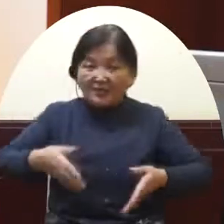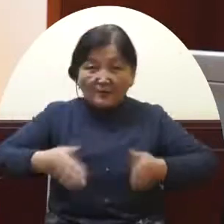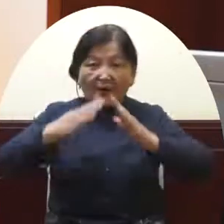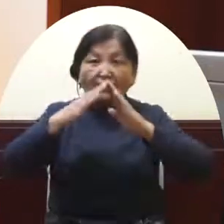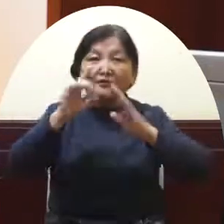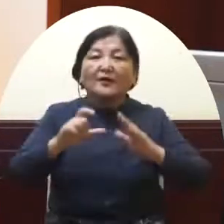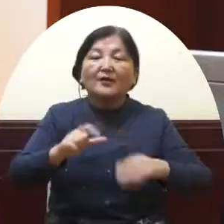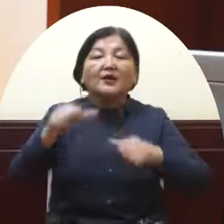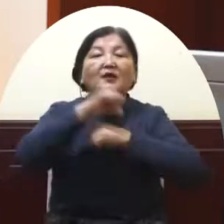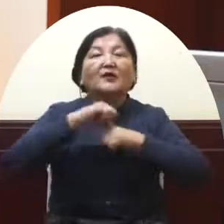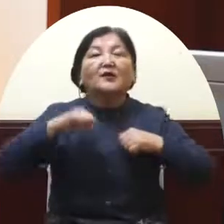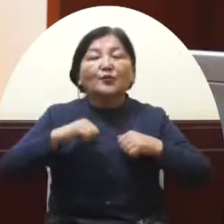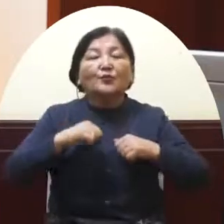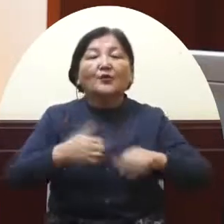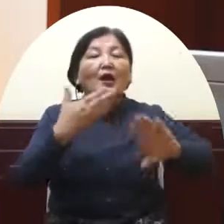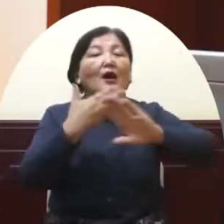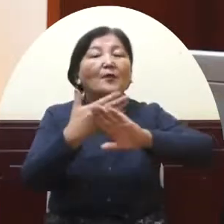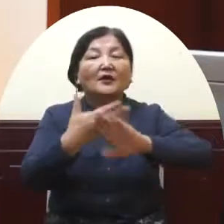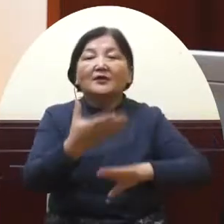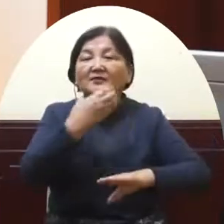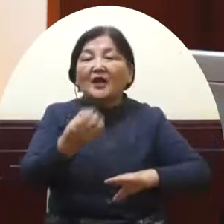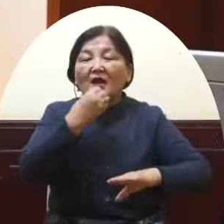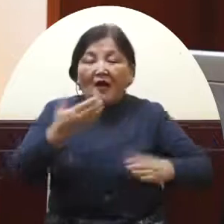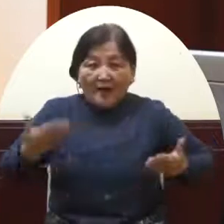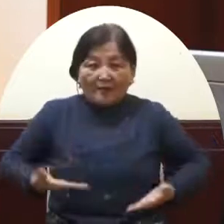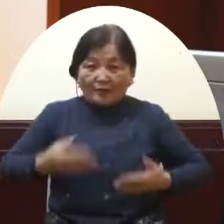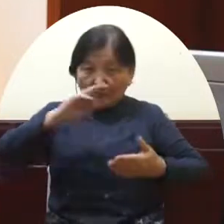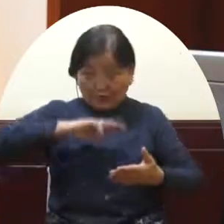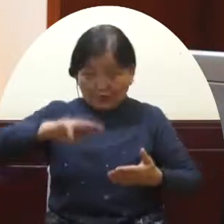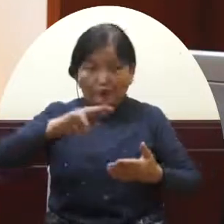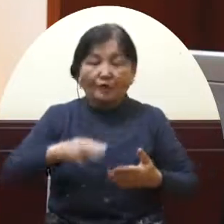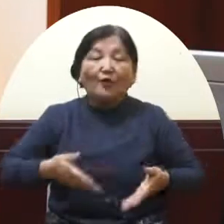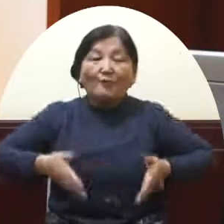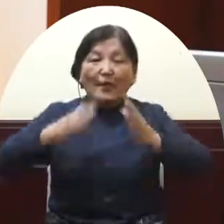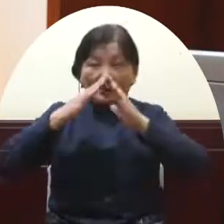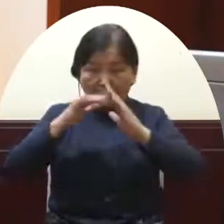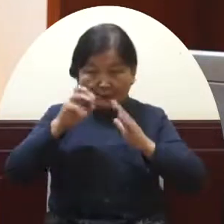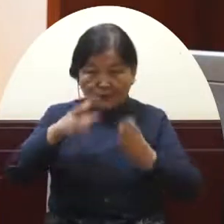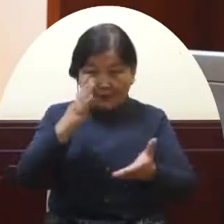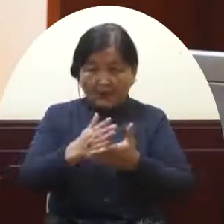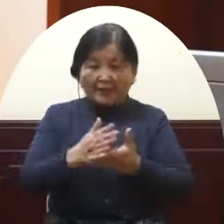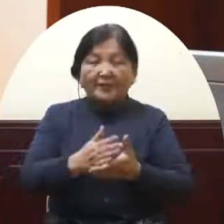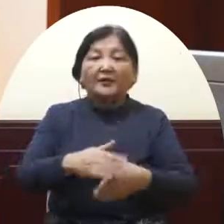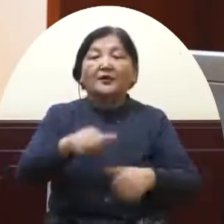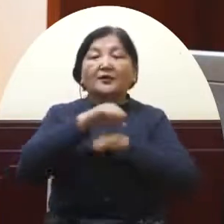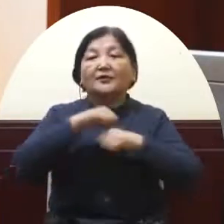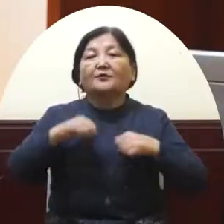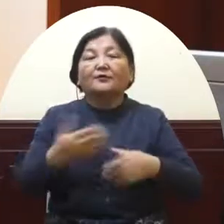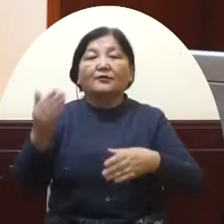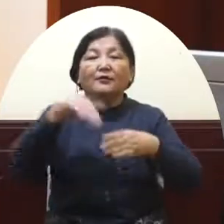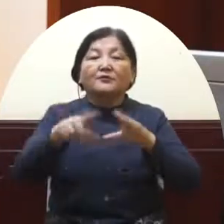иргэдэд хамгаалах гэж, сайхан амьдруулах гэж байгуулагддаг. Тэгэхээр иргэдэд хамгаалах гэж байгуулагдж байгаа иргэдийн оролцоон дээр тулгуурлаж байгаа төр бол